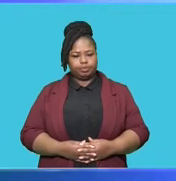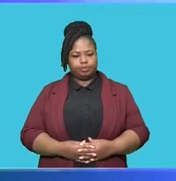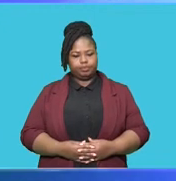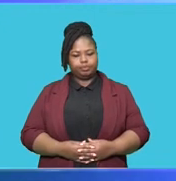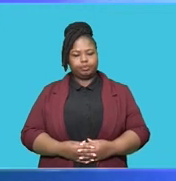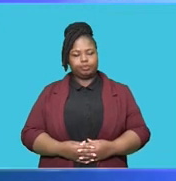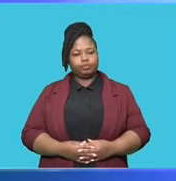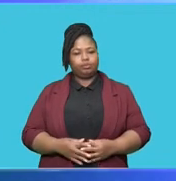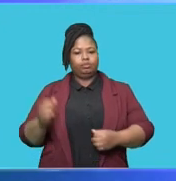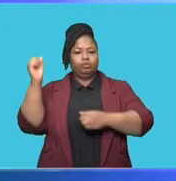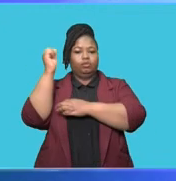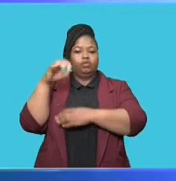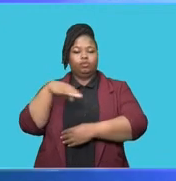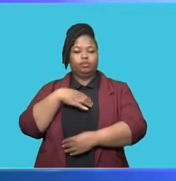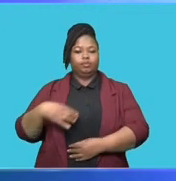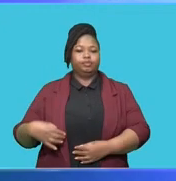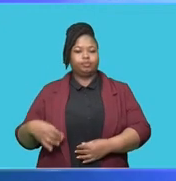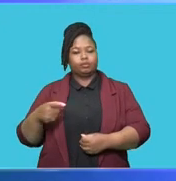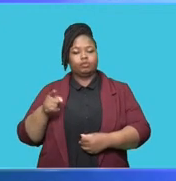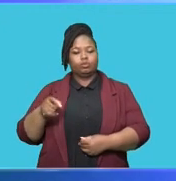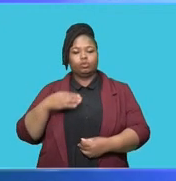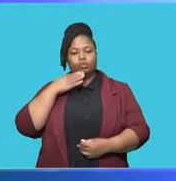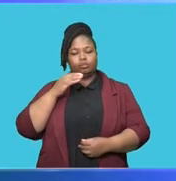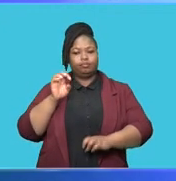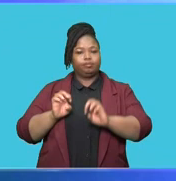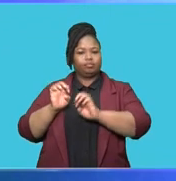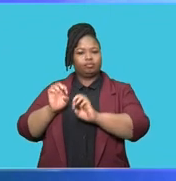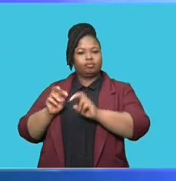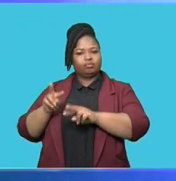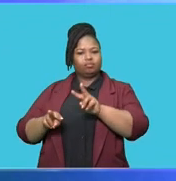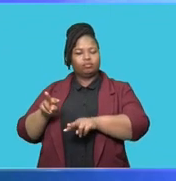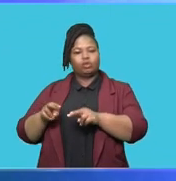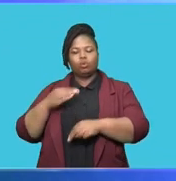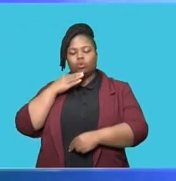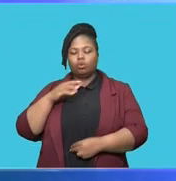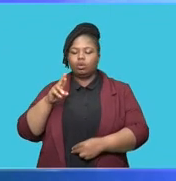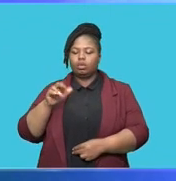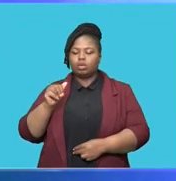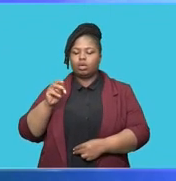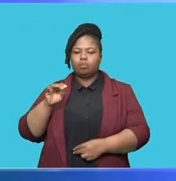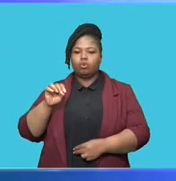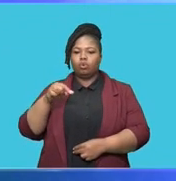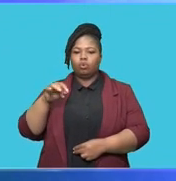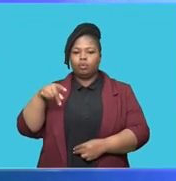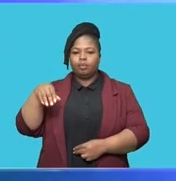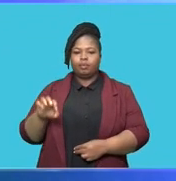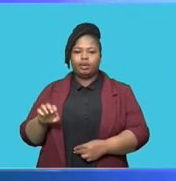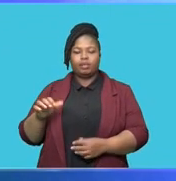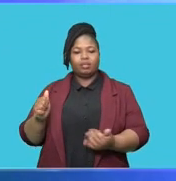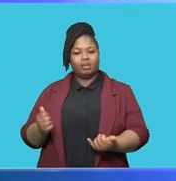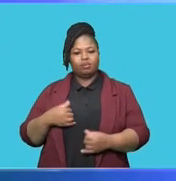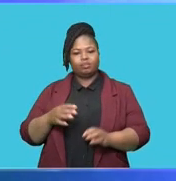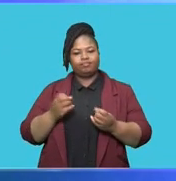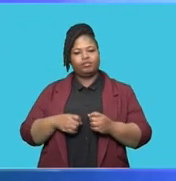Ungqongqoshe Ehhovisini Lika Mengameli wezokuhlela uqapha kanye nokuhlola uMaropene Ramokgopa ube yingxenye yengxoxo yomnotho